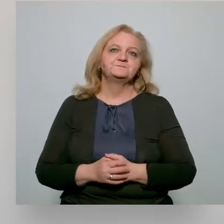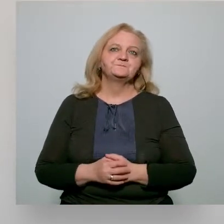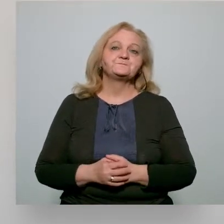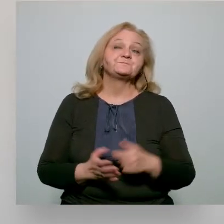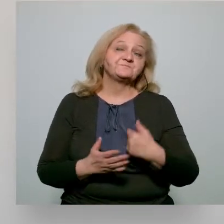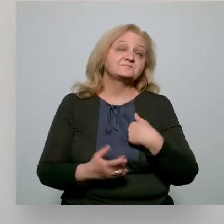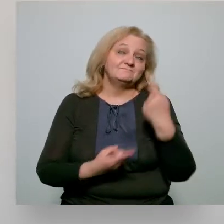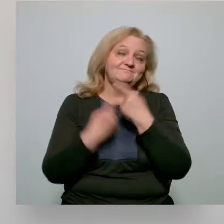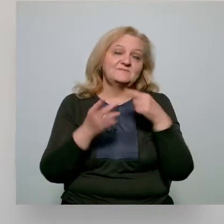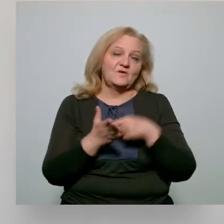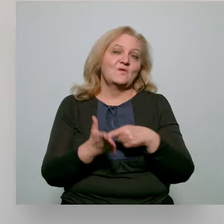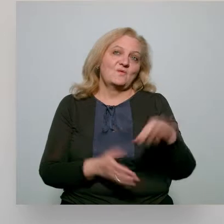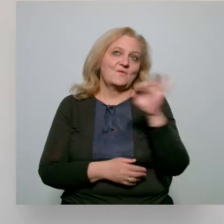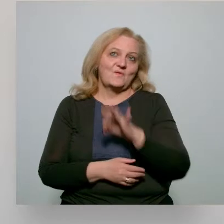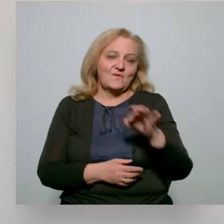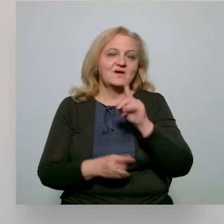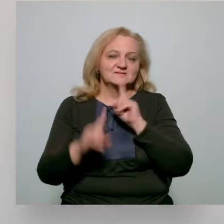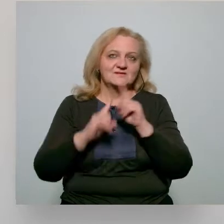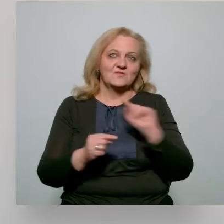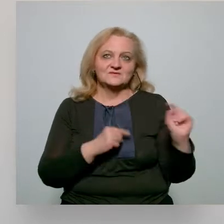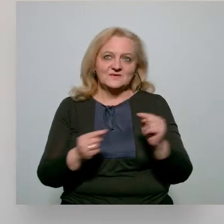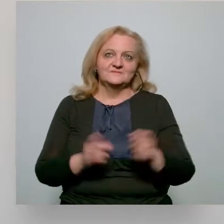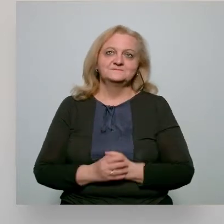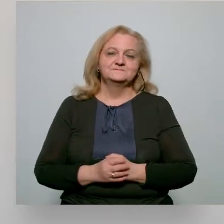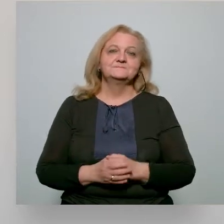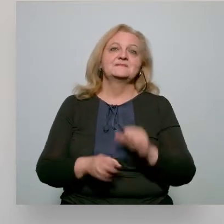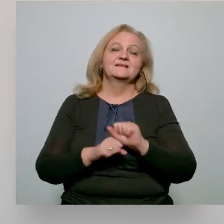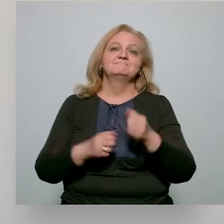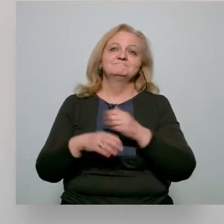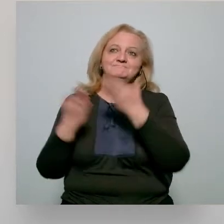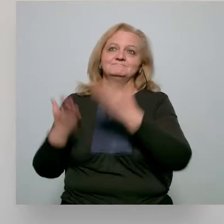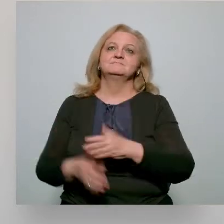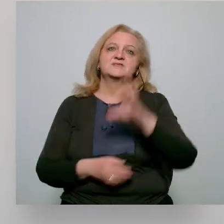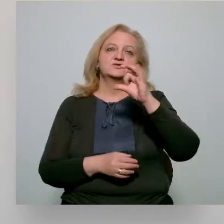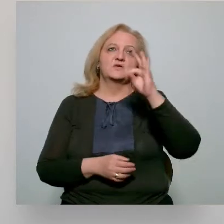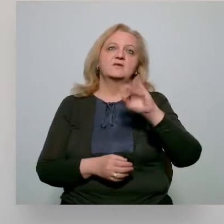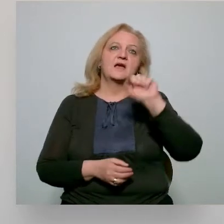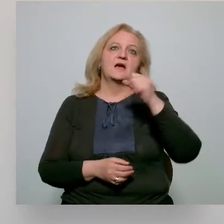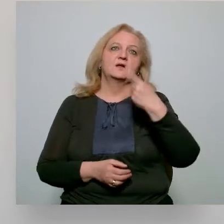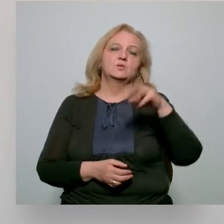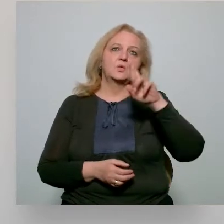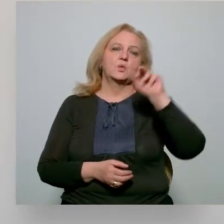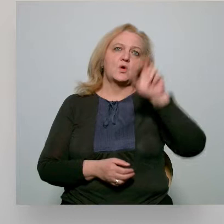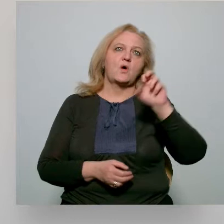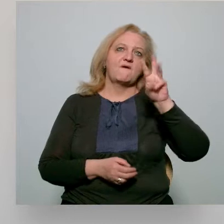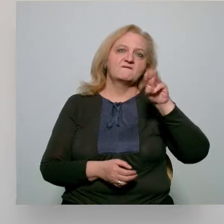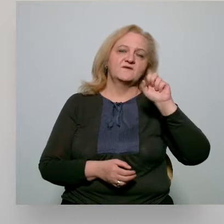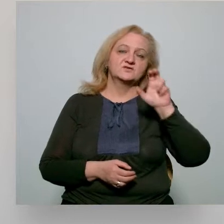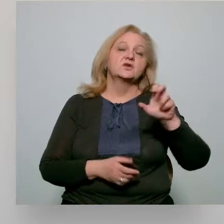opisuje. Myślę, że o tym będziemy mieli okazję rozmawiać. Jest z nami pani Sofia Andruchowicz,